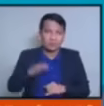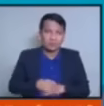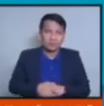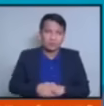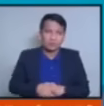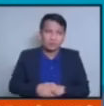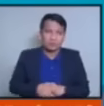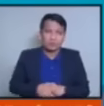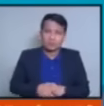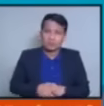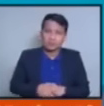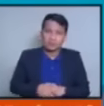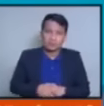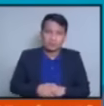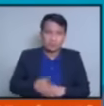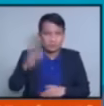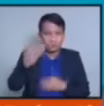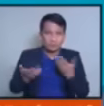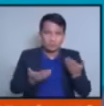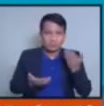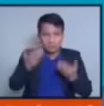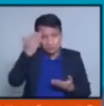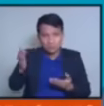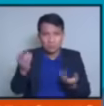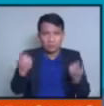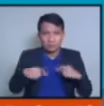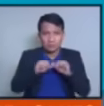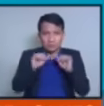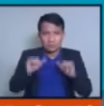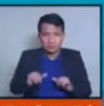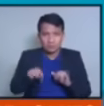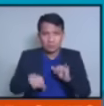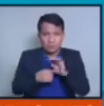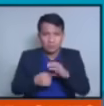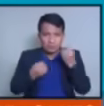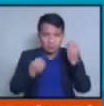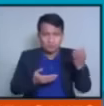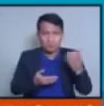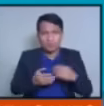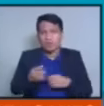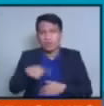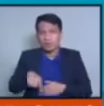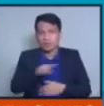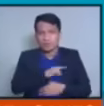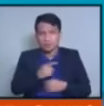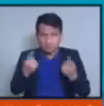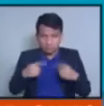kita sisihin, okay. Maaring hindi mo talaga alam yung sistema natin at yung